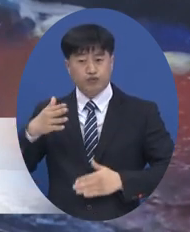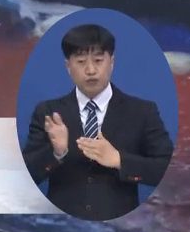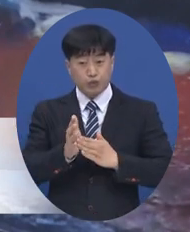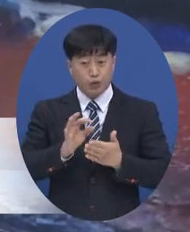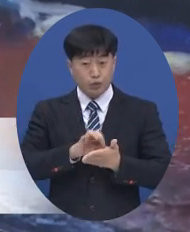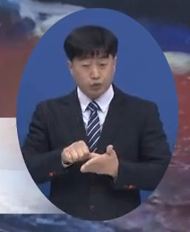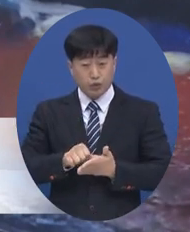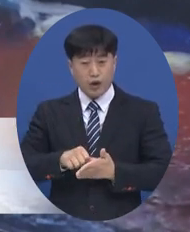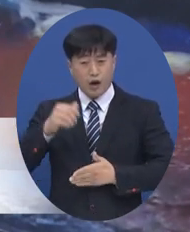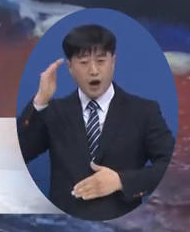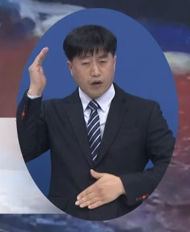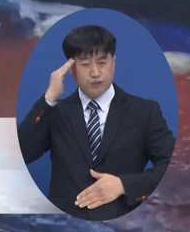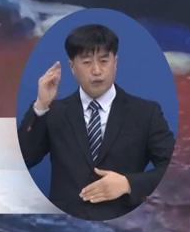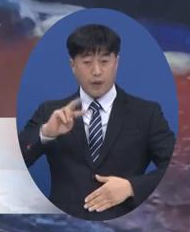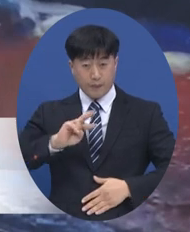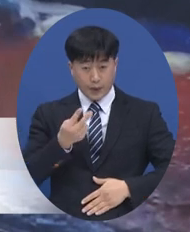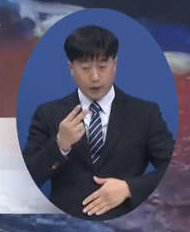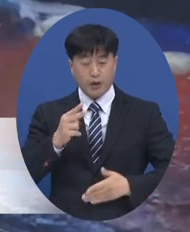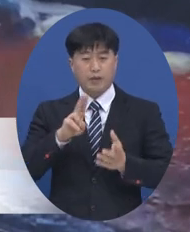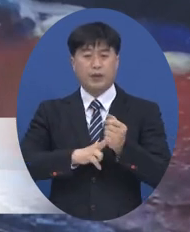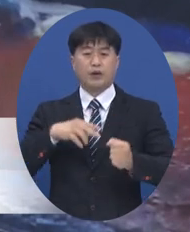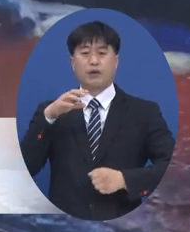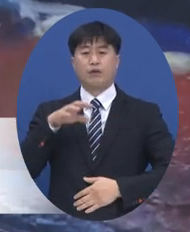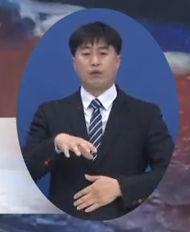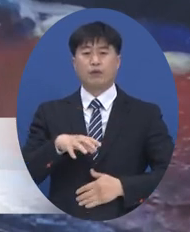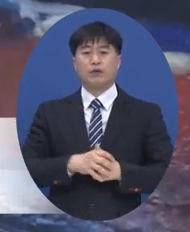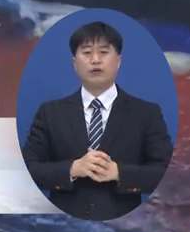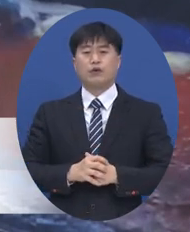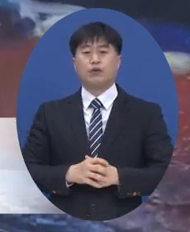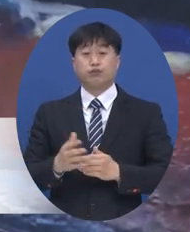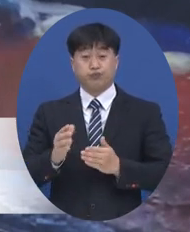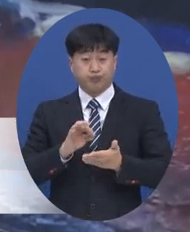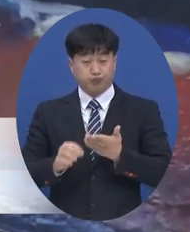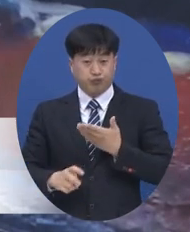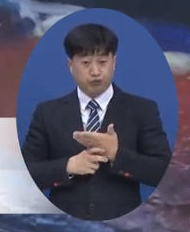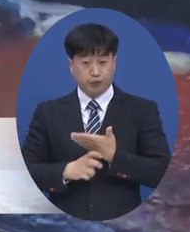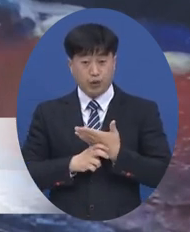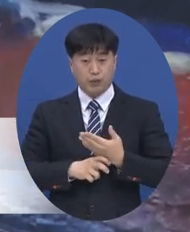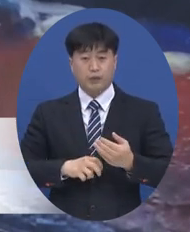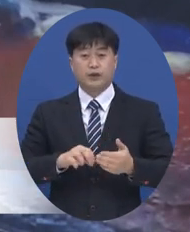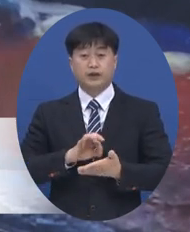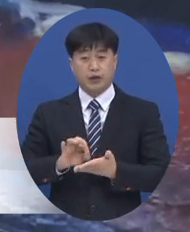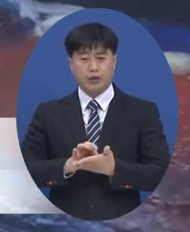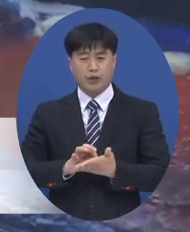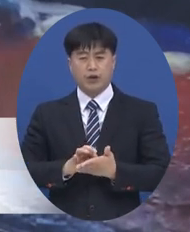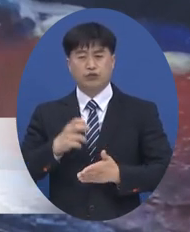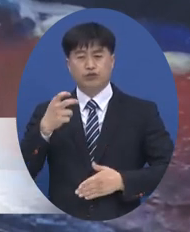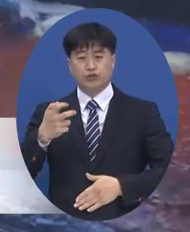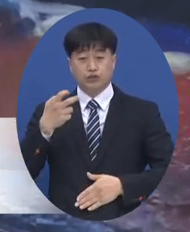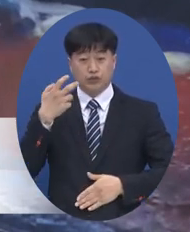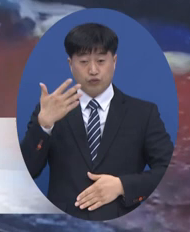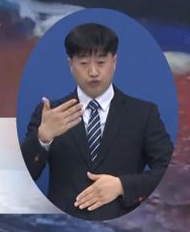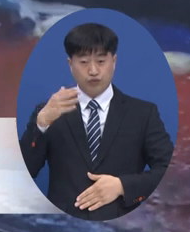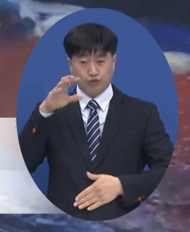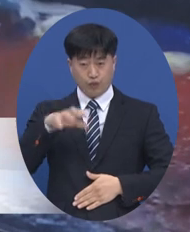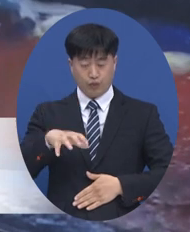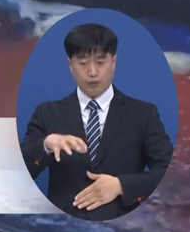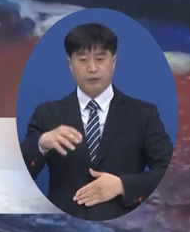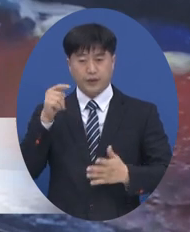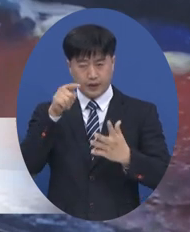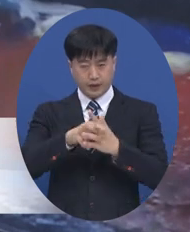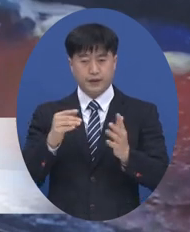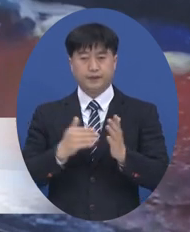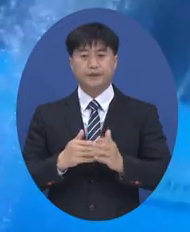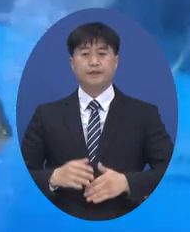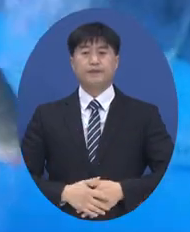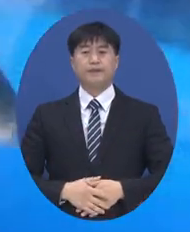수산물을 국내산으로 둔갑시켜 판매한 곳등 수산물 불법 취급 음식점 29군데가 적발됐습니다. 최재원 기자입니다.